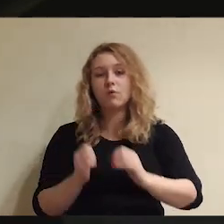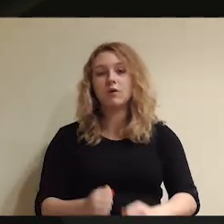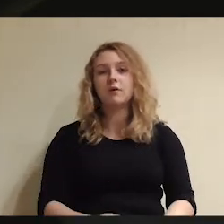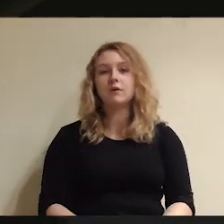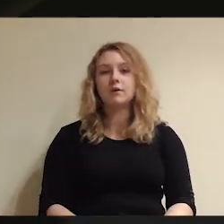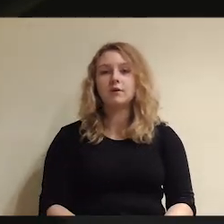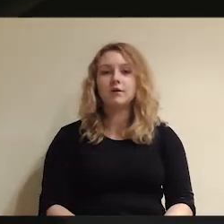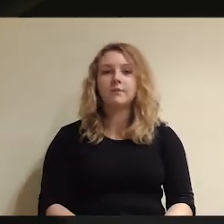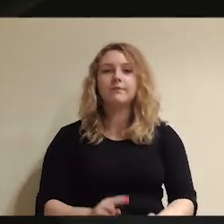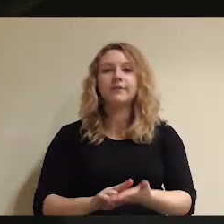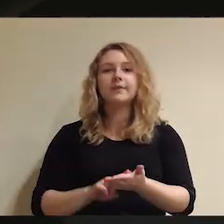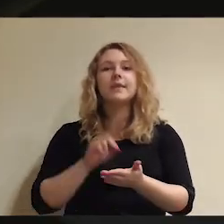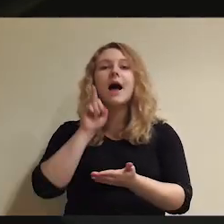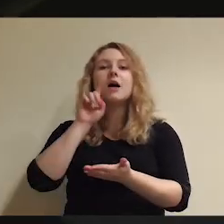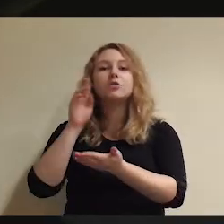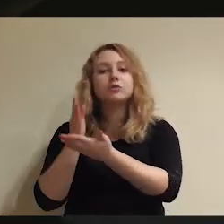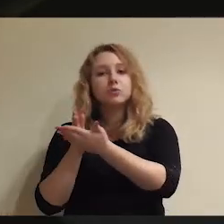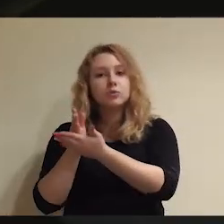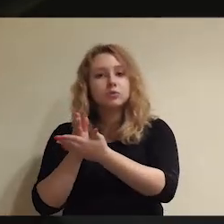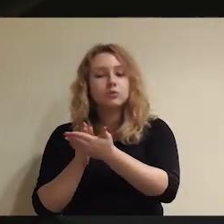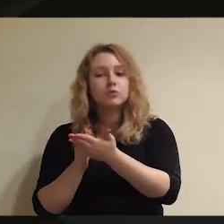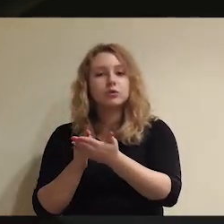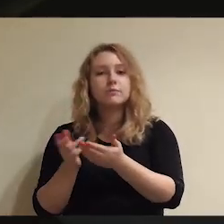na kuchnię tego domu,